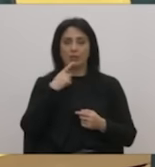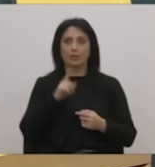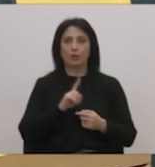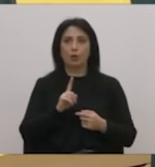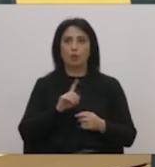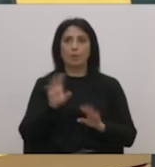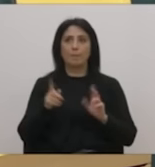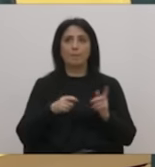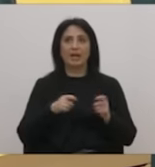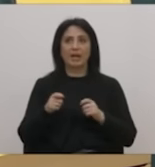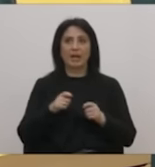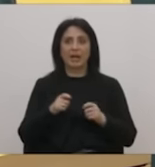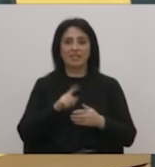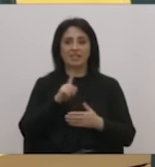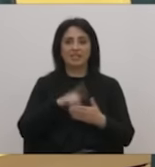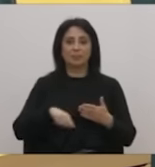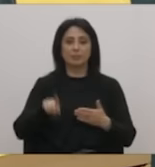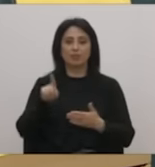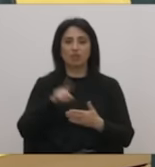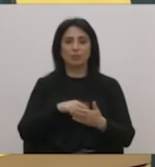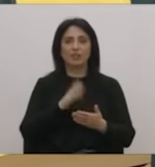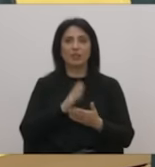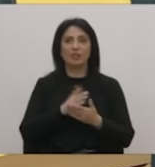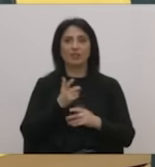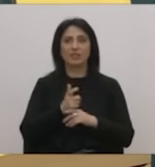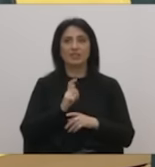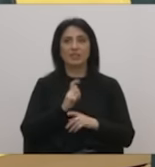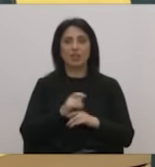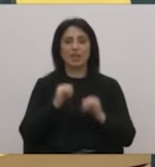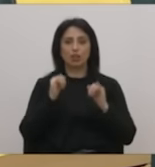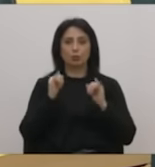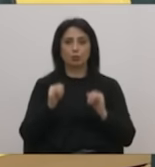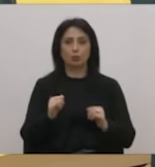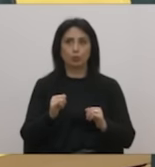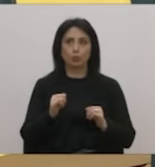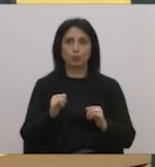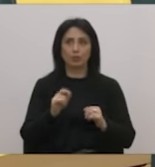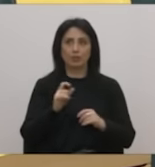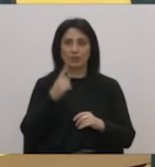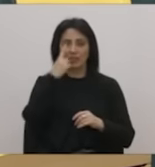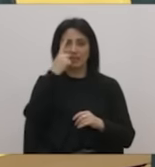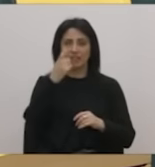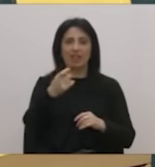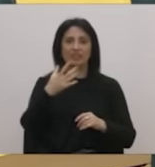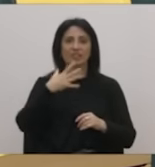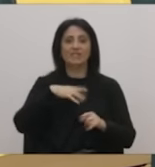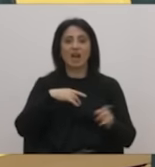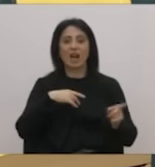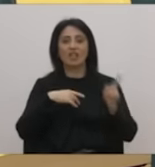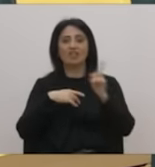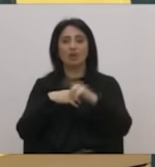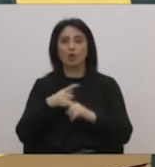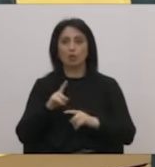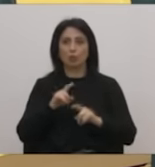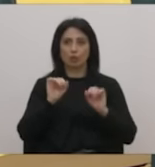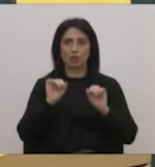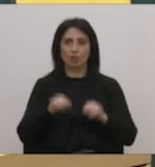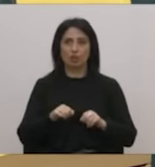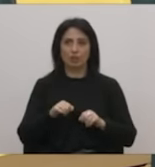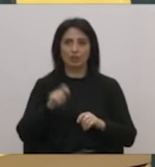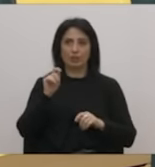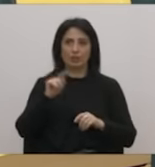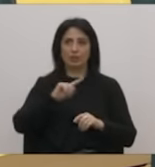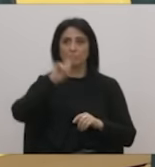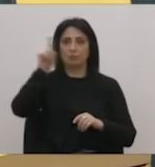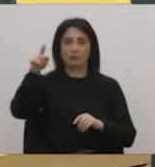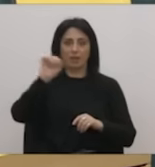რომ პრეზიდენტის იმპიჩმენტი არის ძალიან ცუდი გზავნილი საქართველოდან, რომელიც შეიძლება ჩამოვიდეს